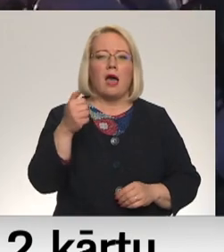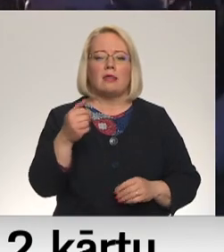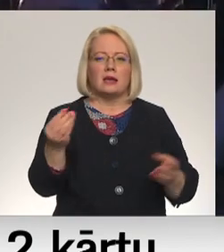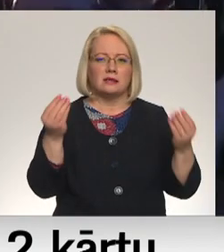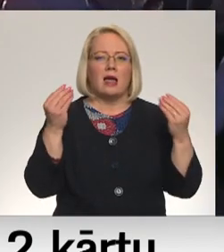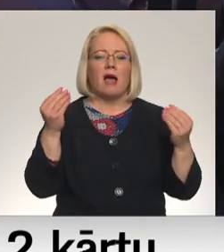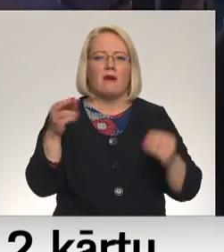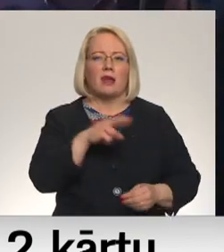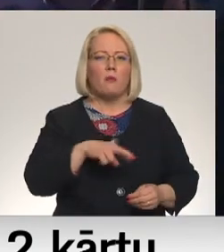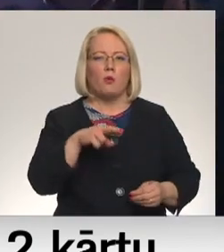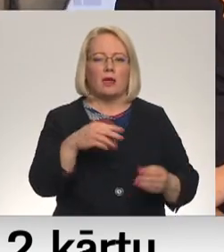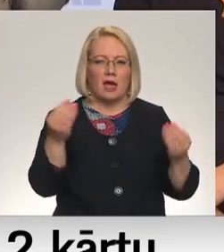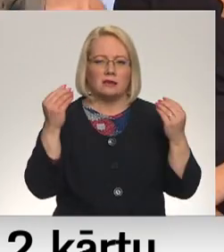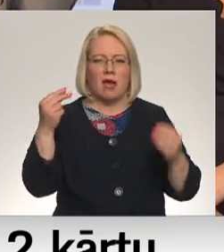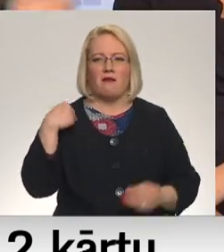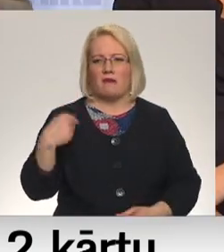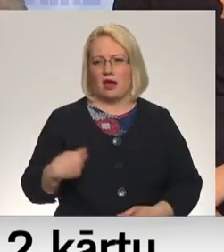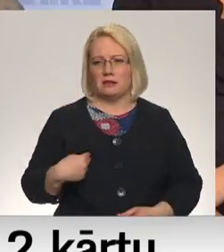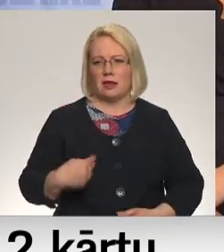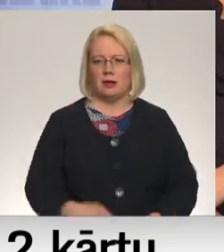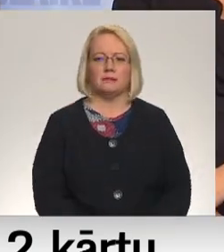slava Francijai!